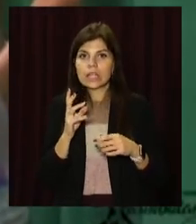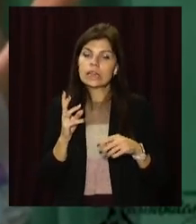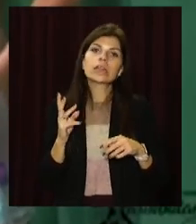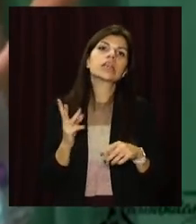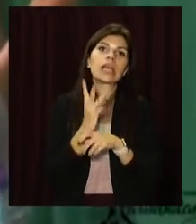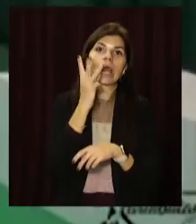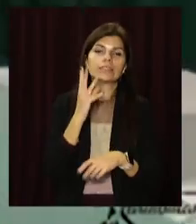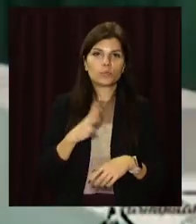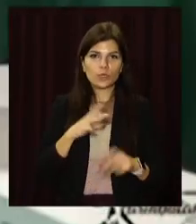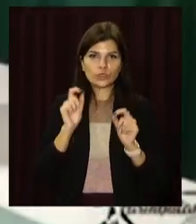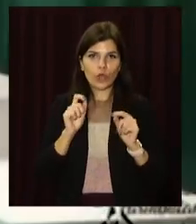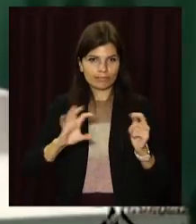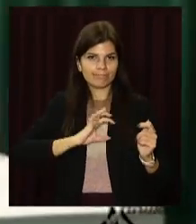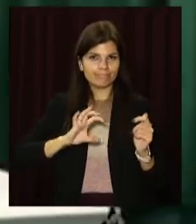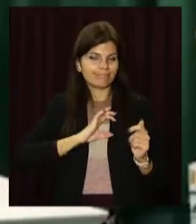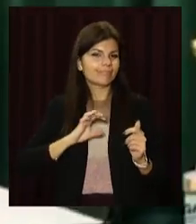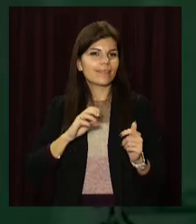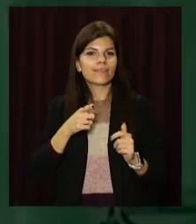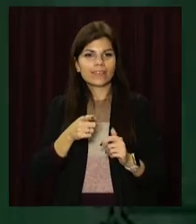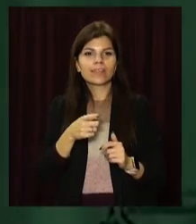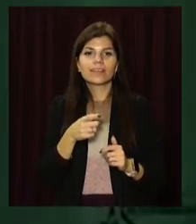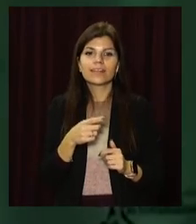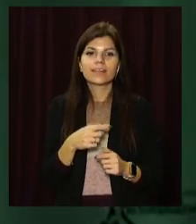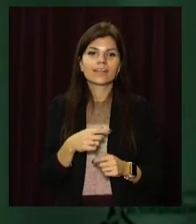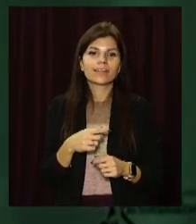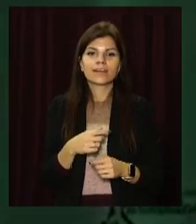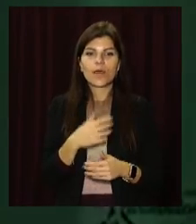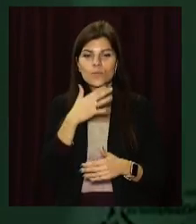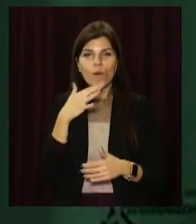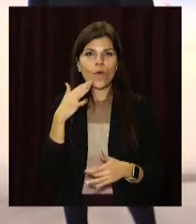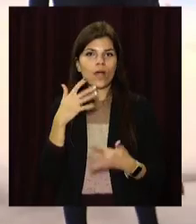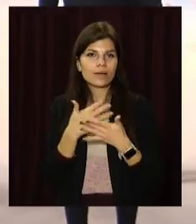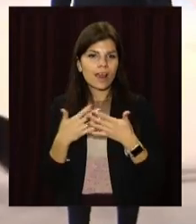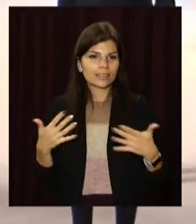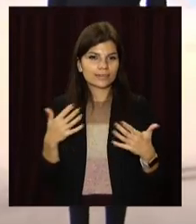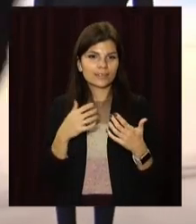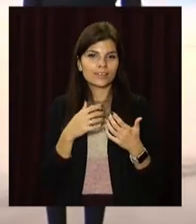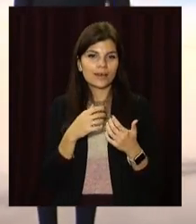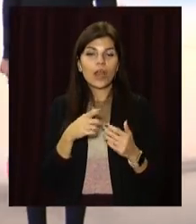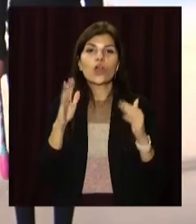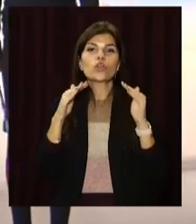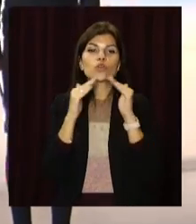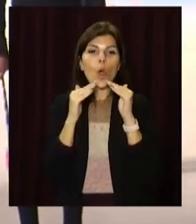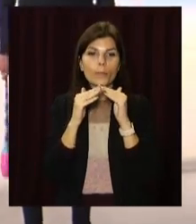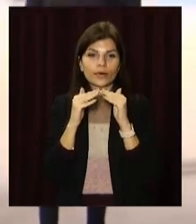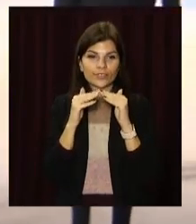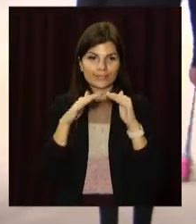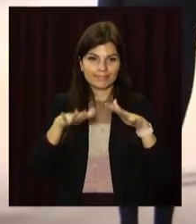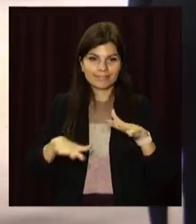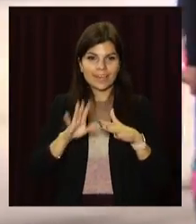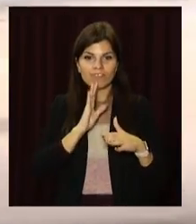вищу сходинку п'єдесталу. В особистих вправах зі стрічкою і обручем та в багатоборстві. Також на домашньому килимі